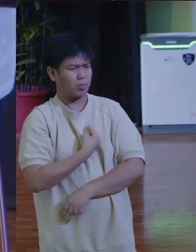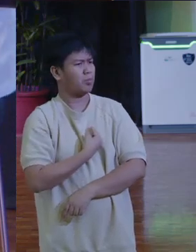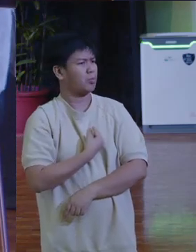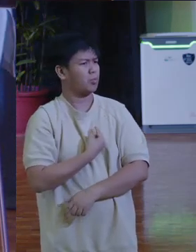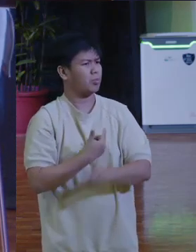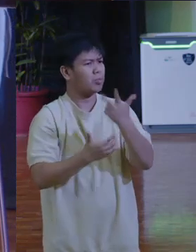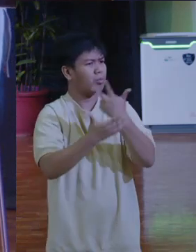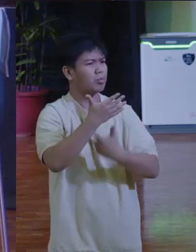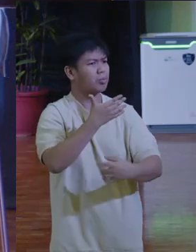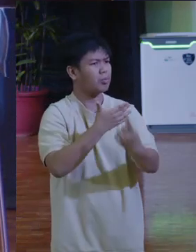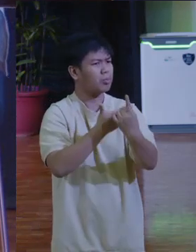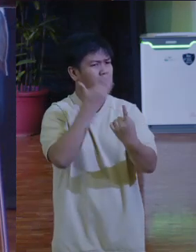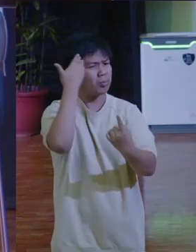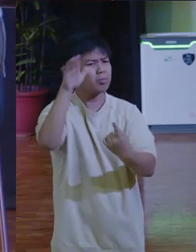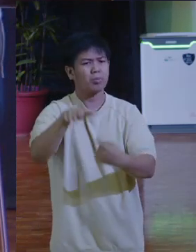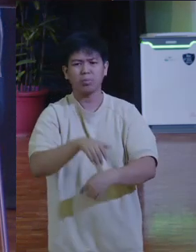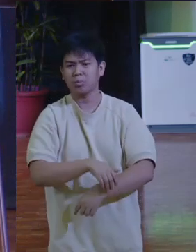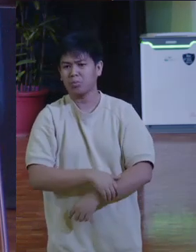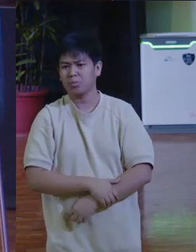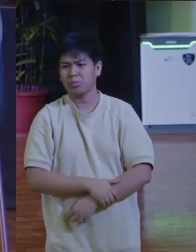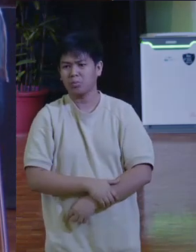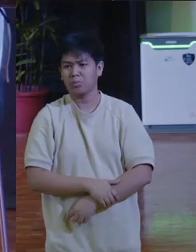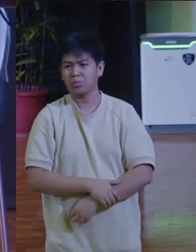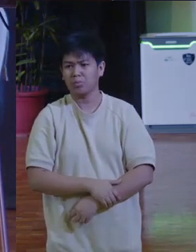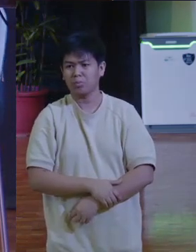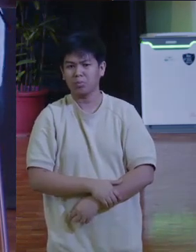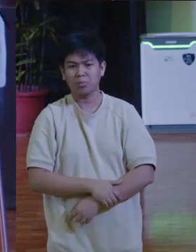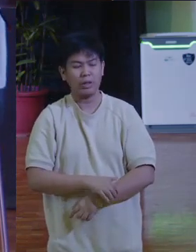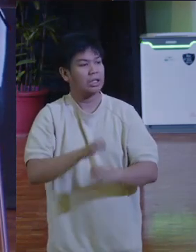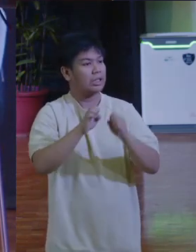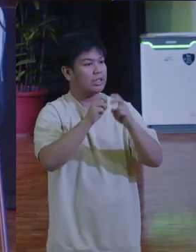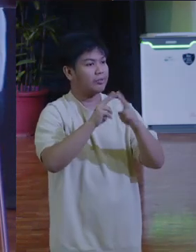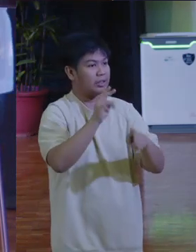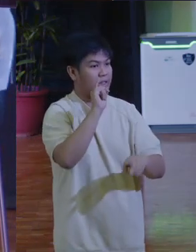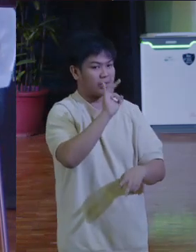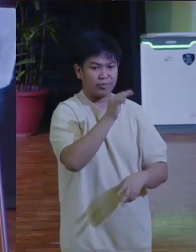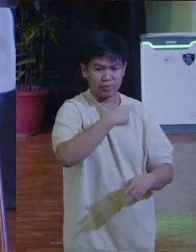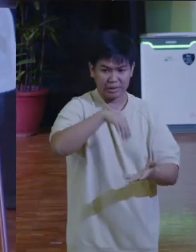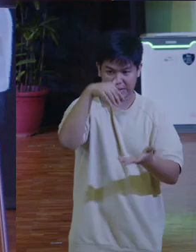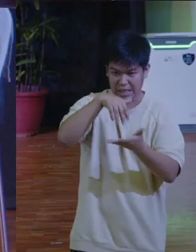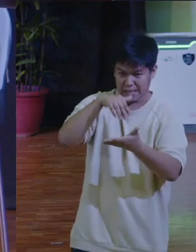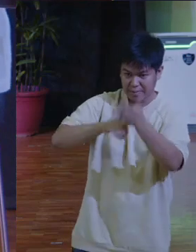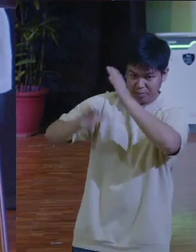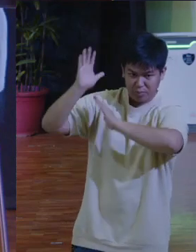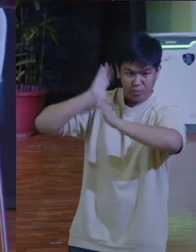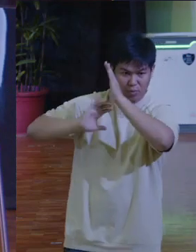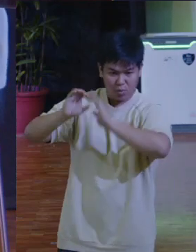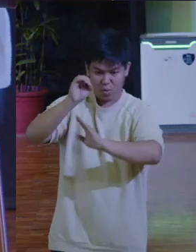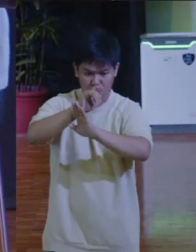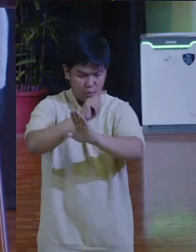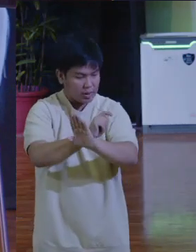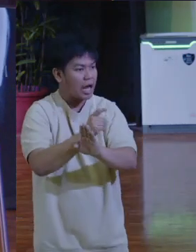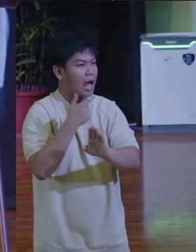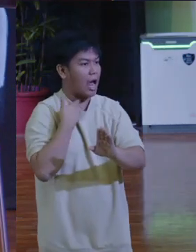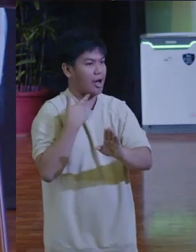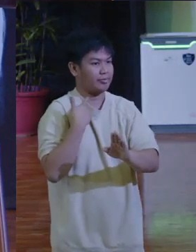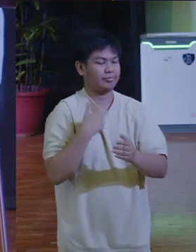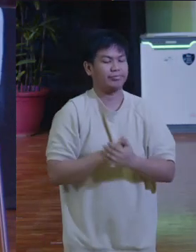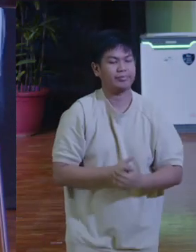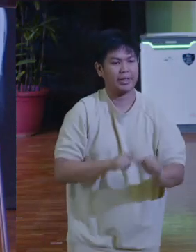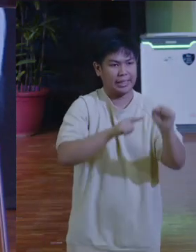Trinity. Kahit na ito ay nakikita sa Scripture kahit na mula pa nung umpisa. Sa